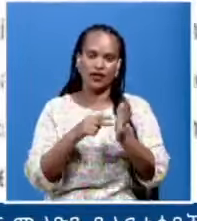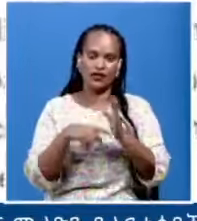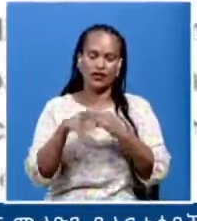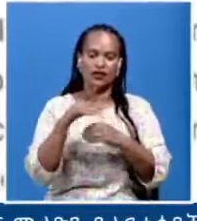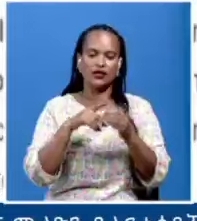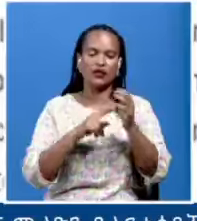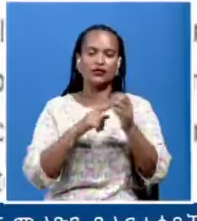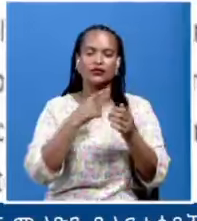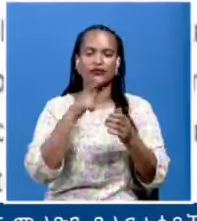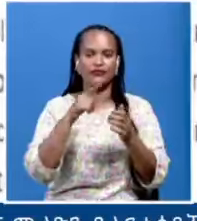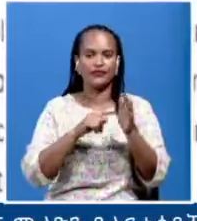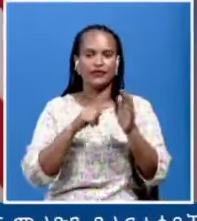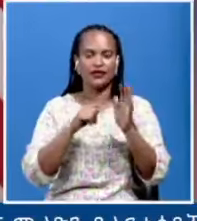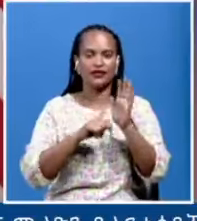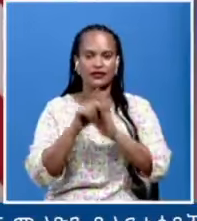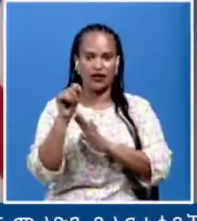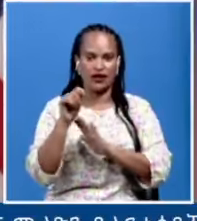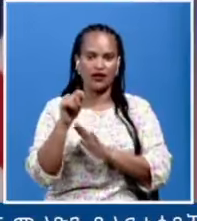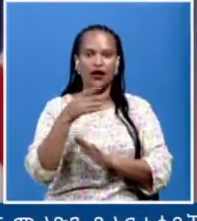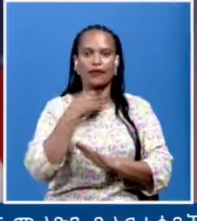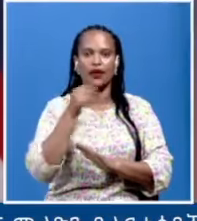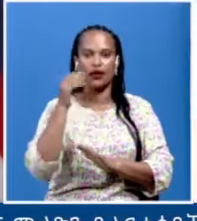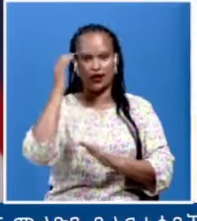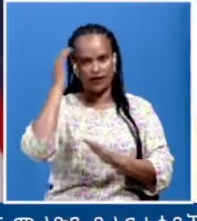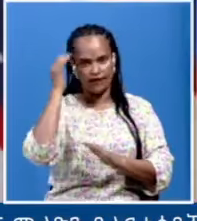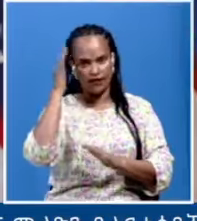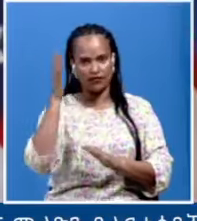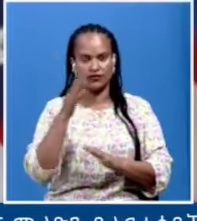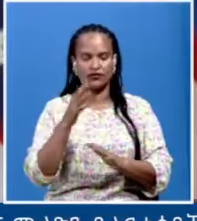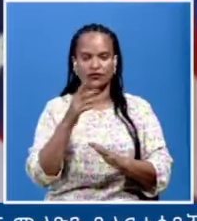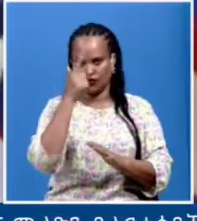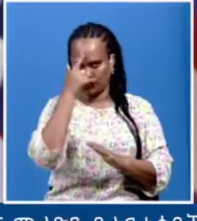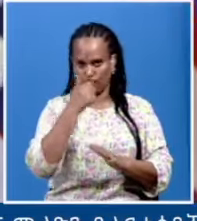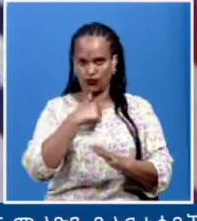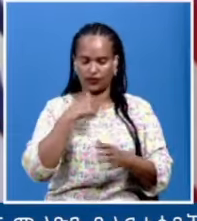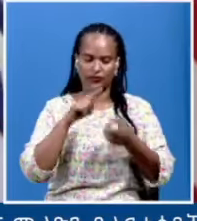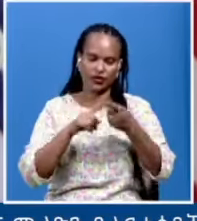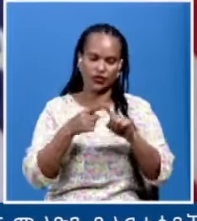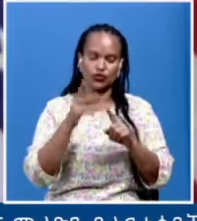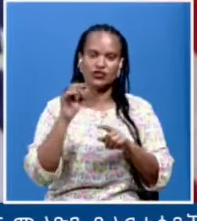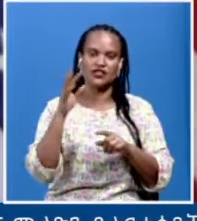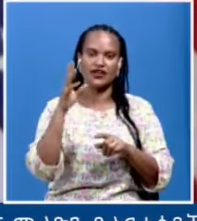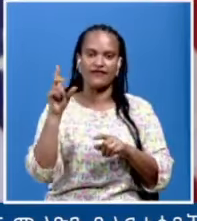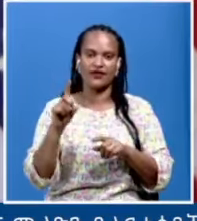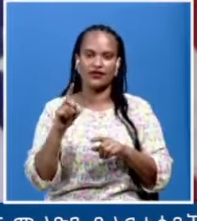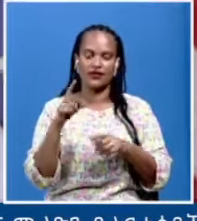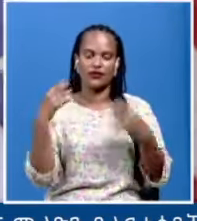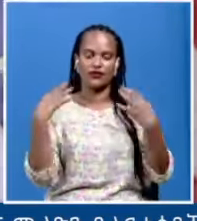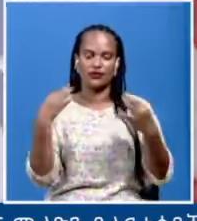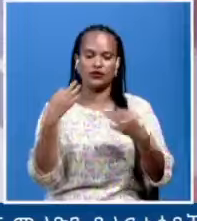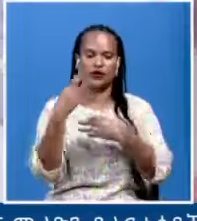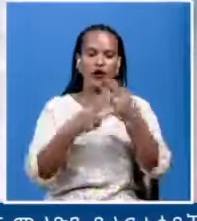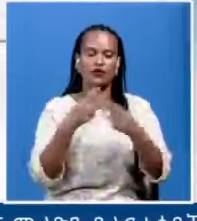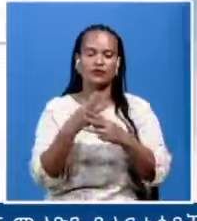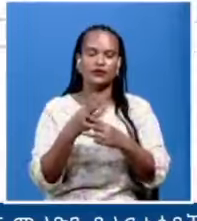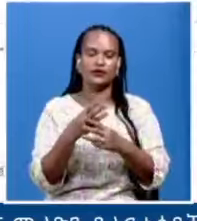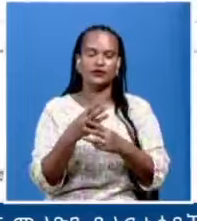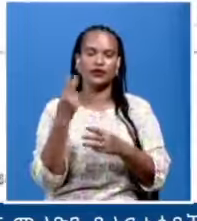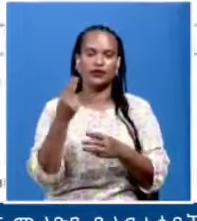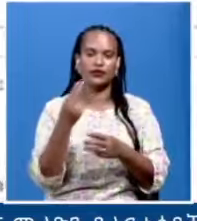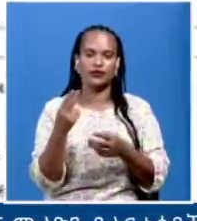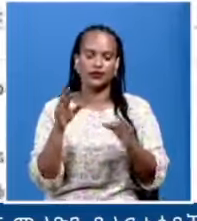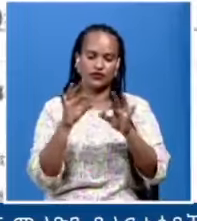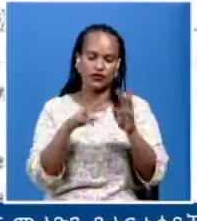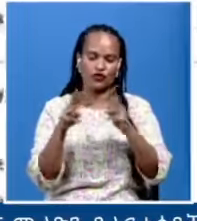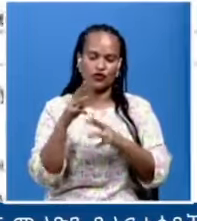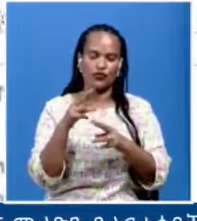ክልላት ትግራይ ኣምሓራን ዓፋርን ዘለዎን ተበጻሕነት ህላወን እሙናት መሻርክትን ዩኒሴፍ ውደብ ጥዕና ዓለምን ተጠቒሞም ንዝተጸገሙ